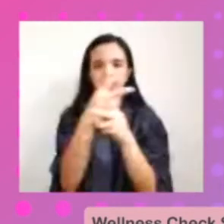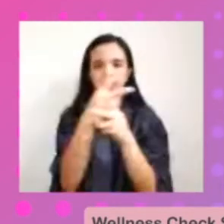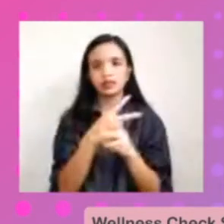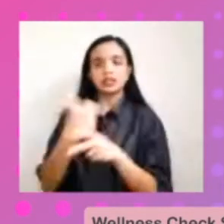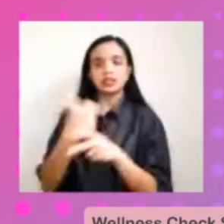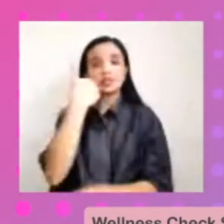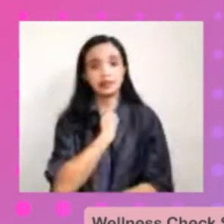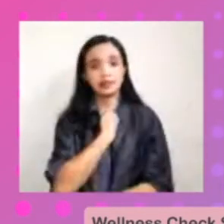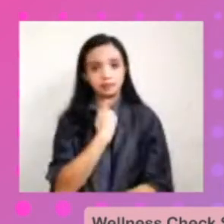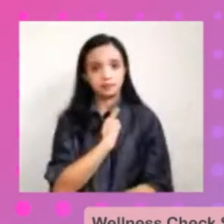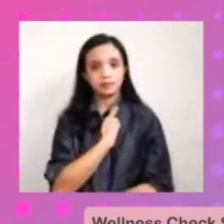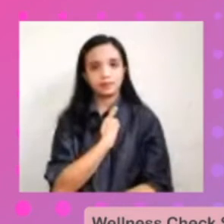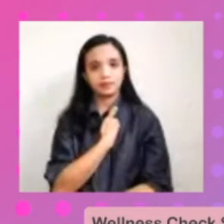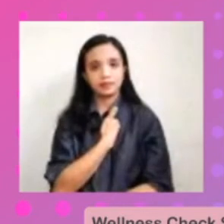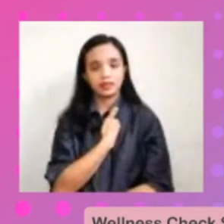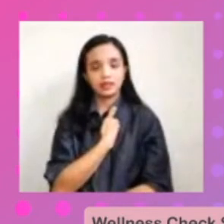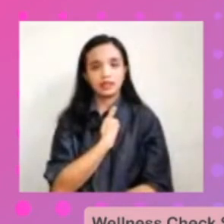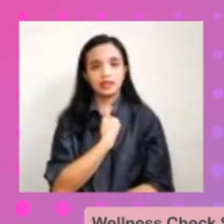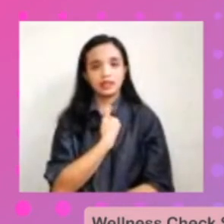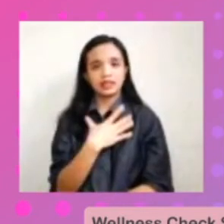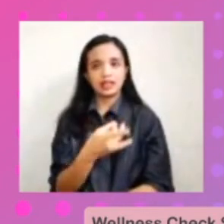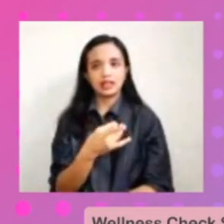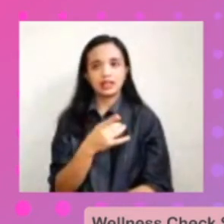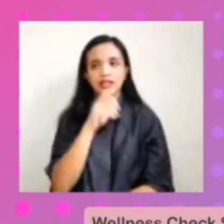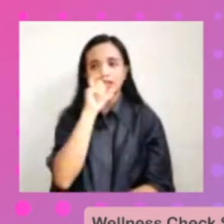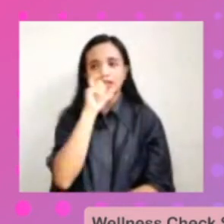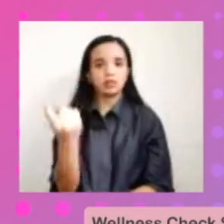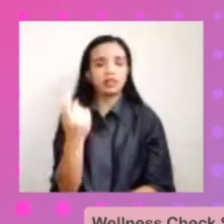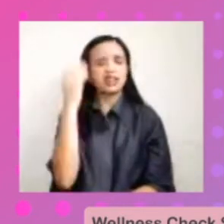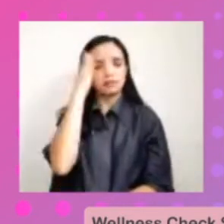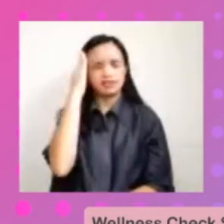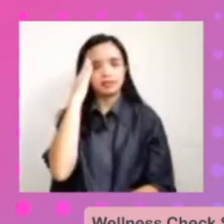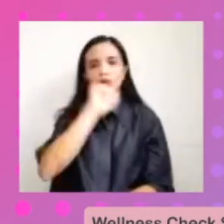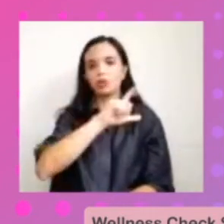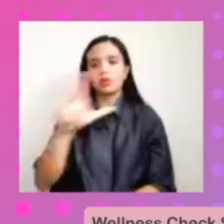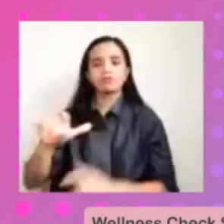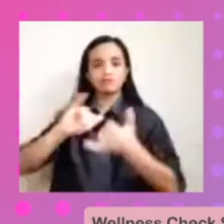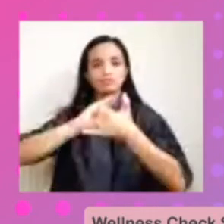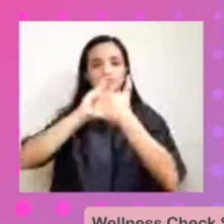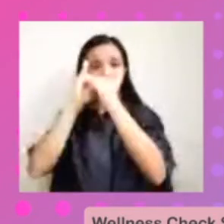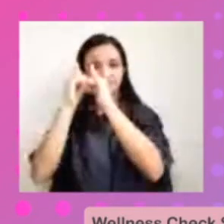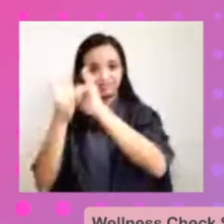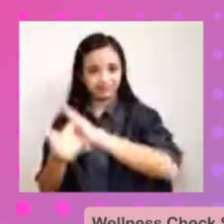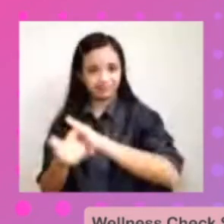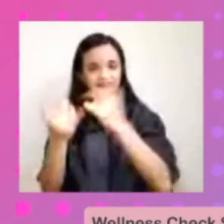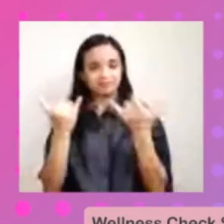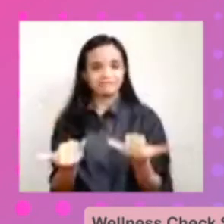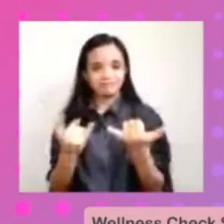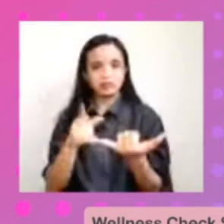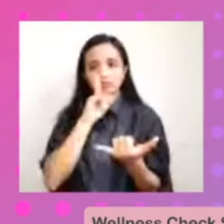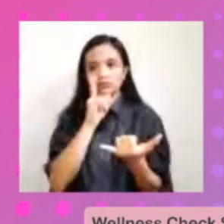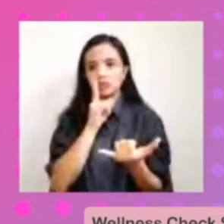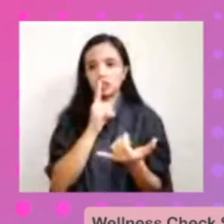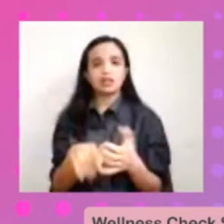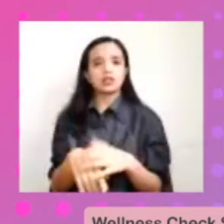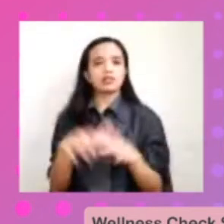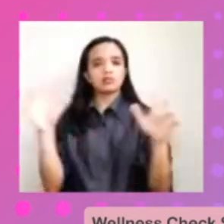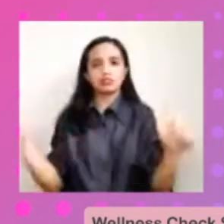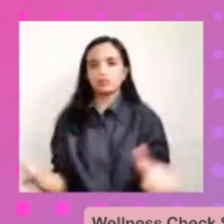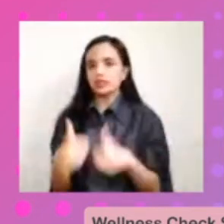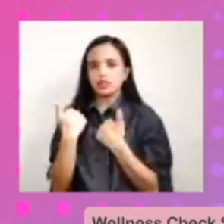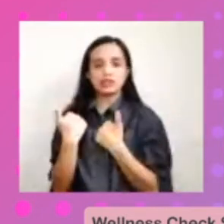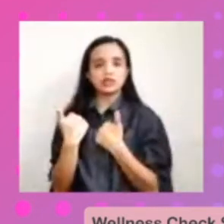just finished actually an 8-day retreat then, Ignatian retreat, because it's today is Saint Ignatius Feast Day actually. One